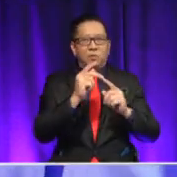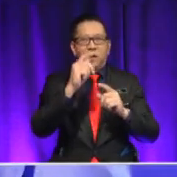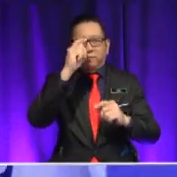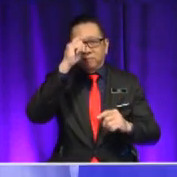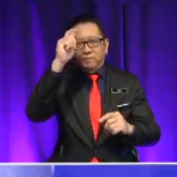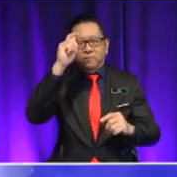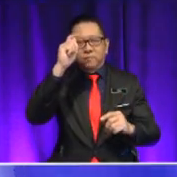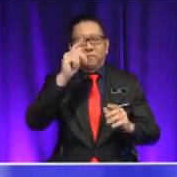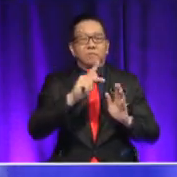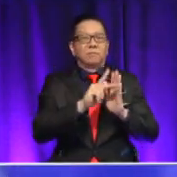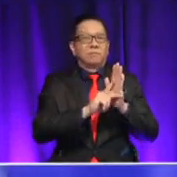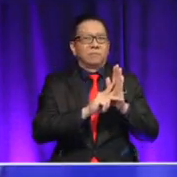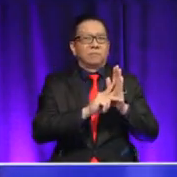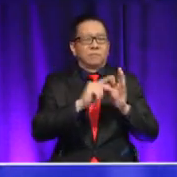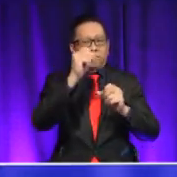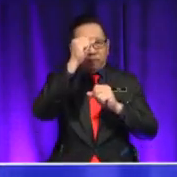kepercayaan kepada Tuhan.